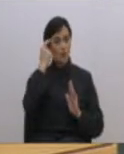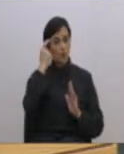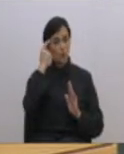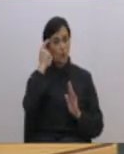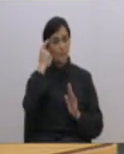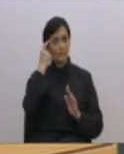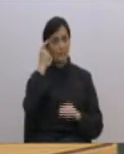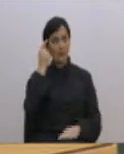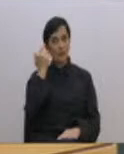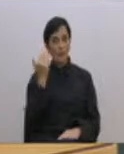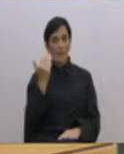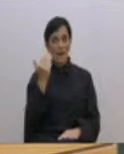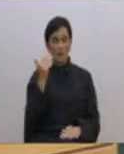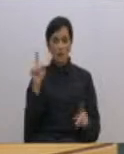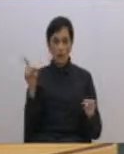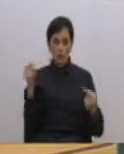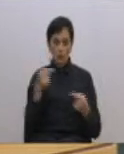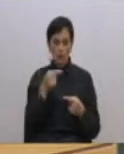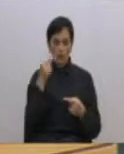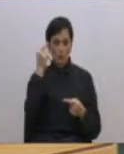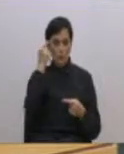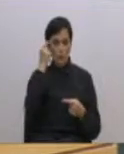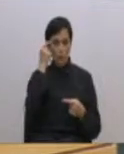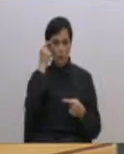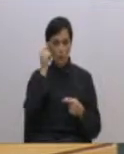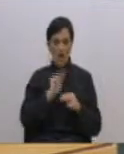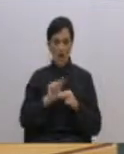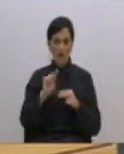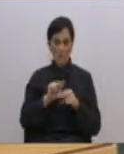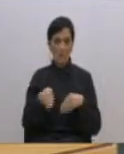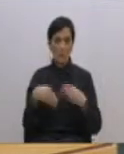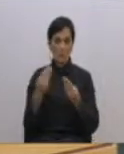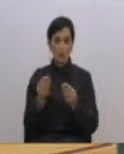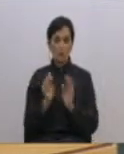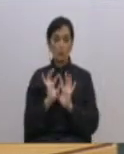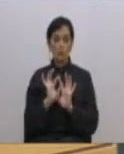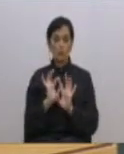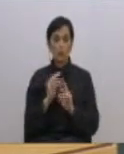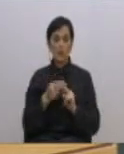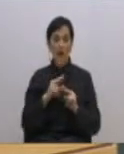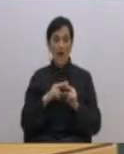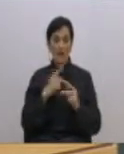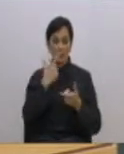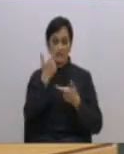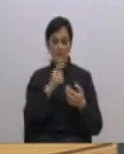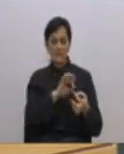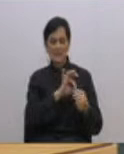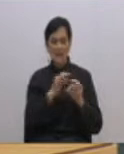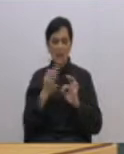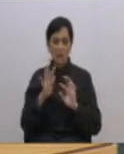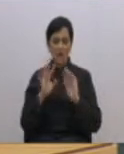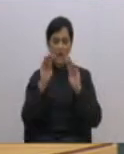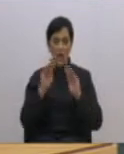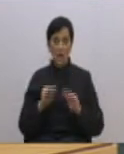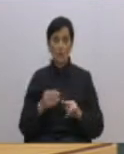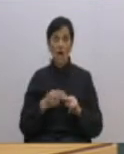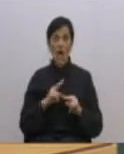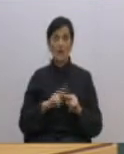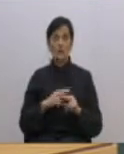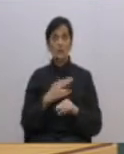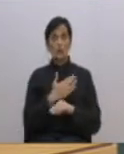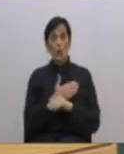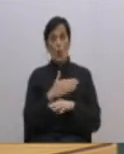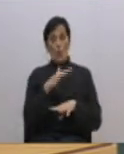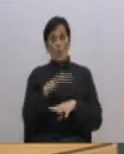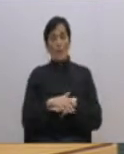ასე ვთქვათ მათთვის შესაბამისი უნარების მიცემას უზრუნველყოფს და ეს დეტალურად იქნება გაწერილი. რა თქმა უნდა, ეს ნორმატიული ბაზა